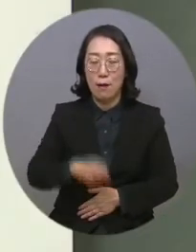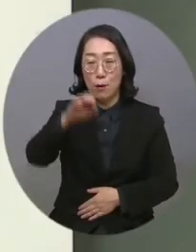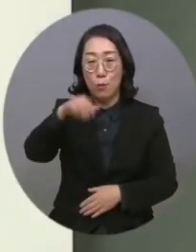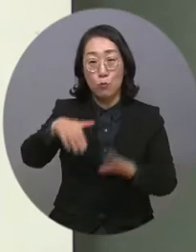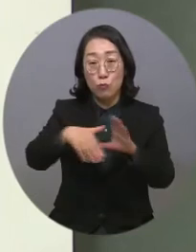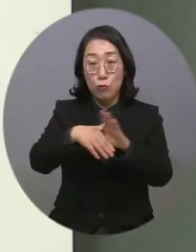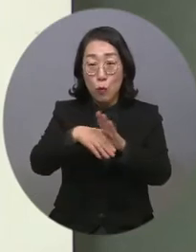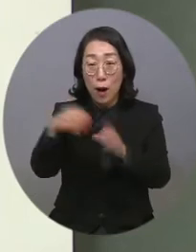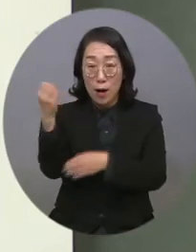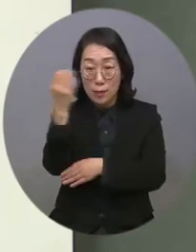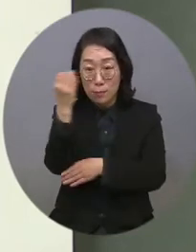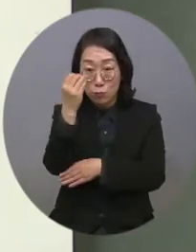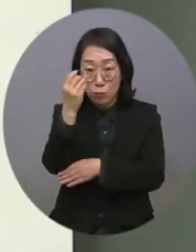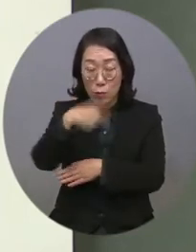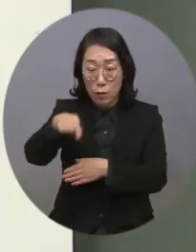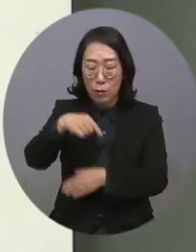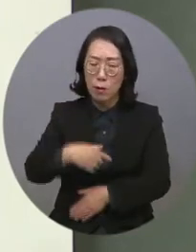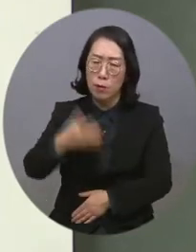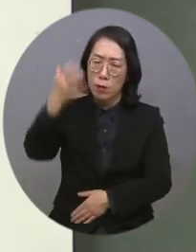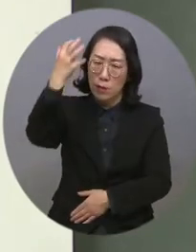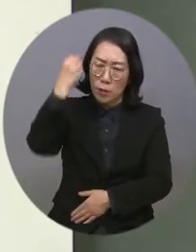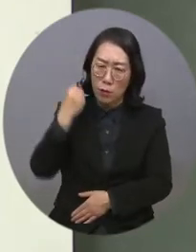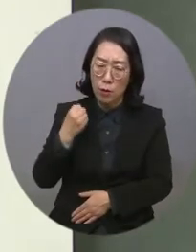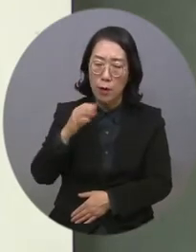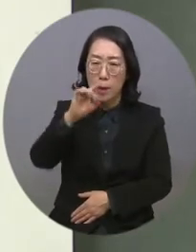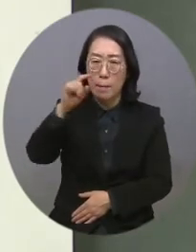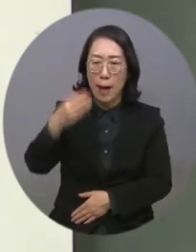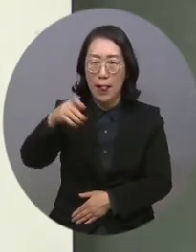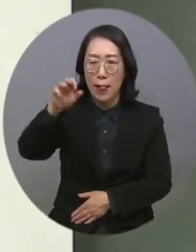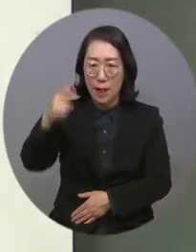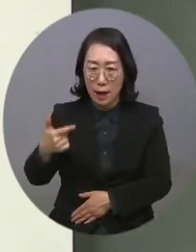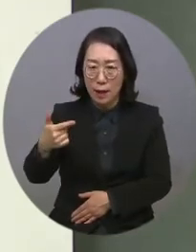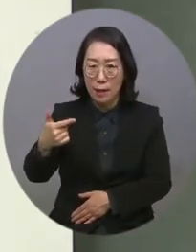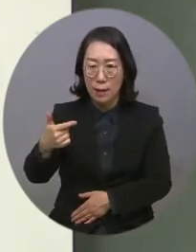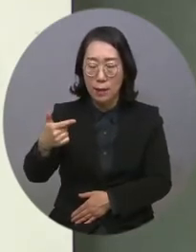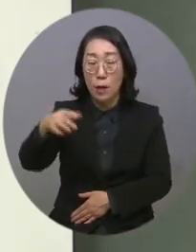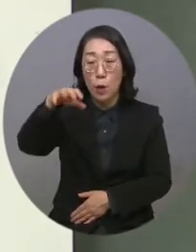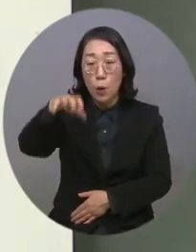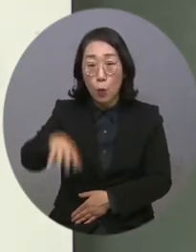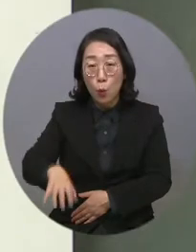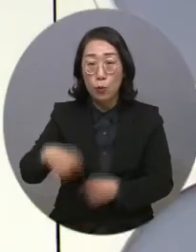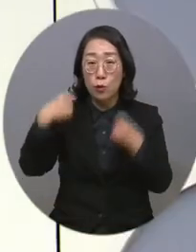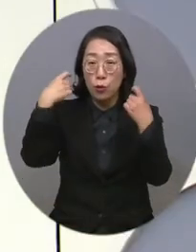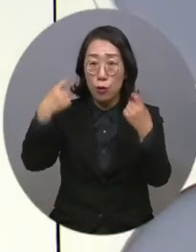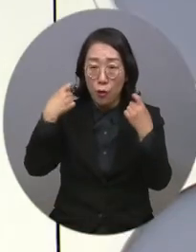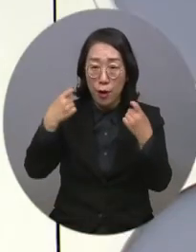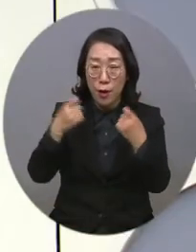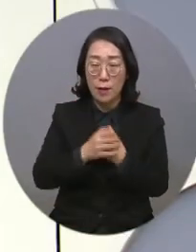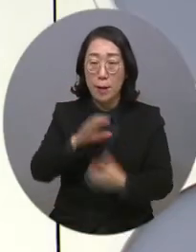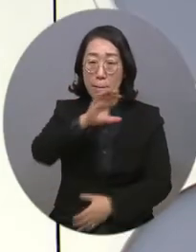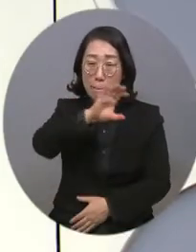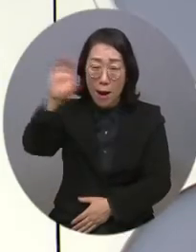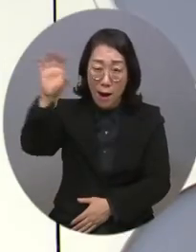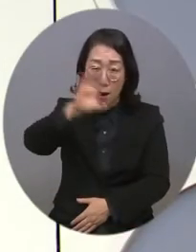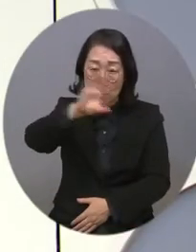년도인지 몰라도 제 기억에 발칸반도 기행문을 기재했던 기억이 나요. 예, 예. 첫 해,